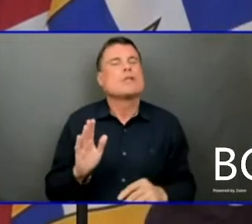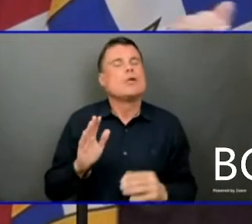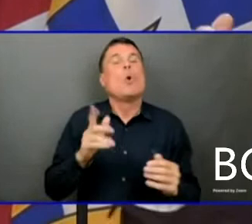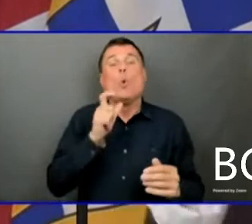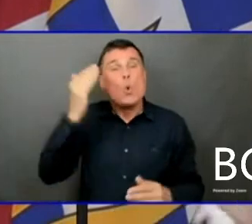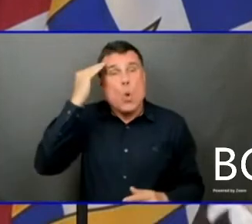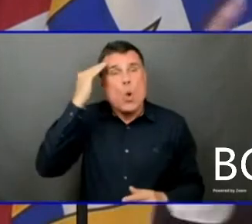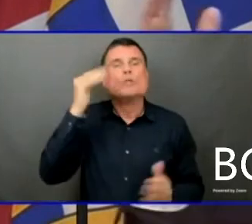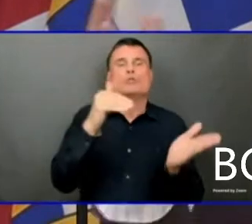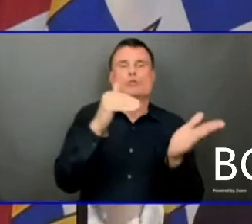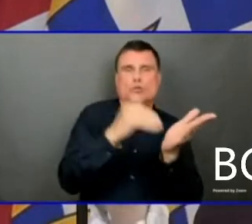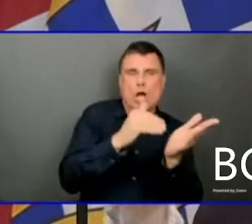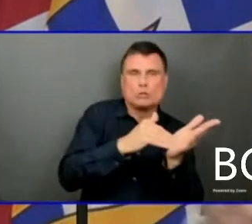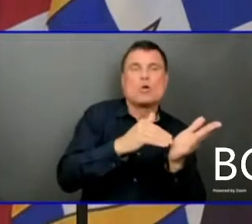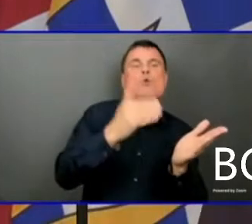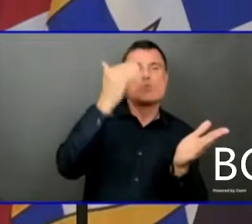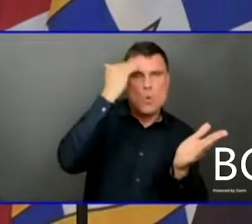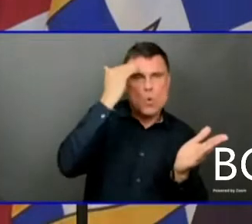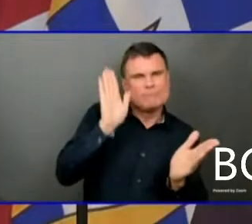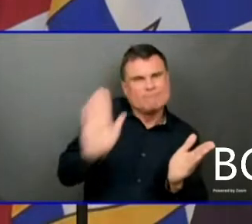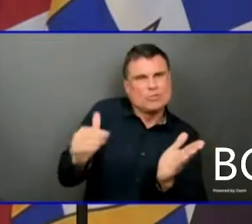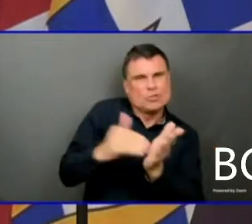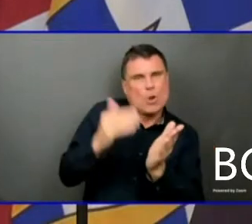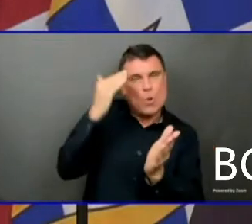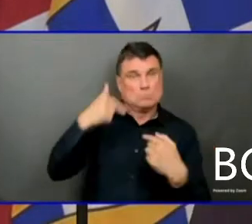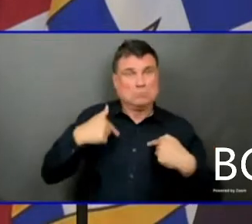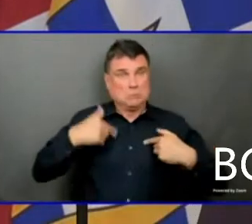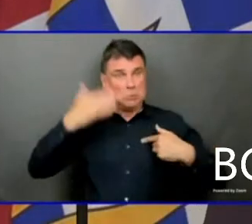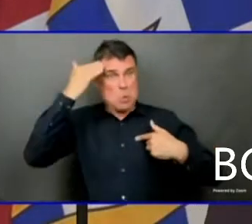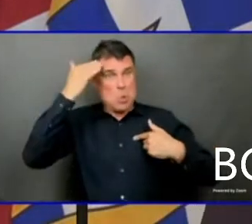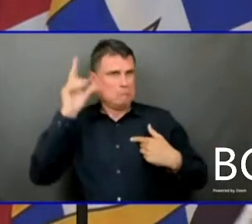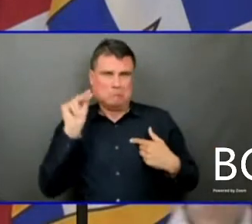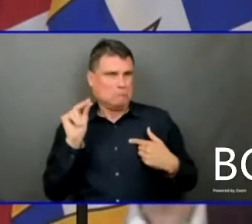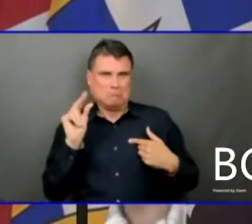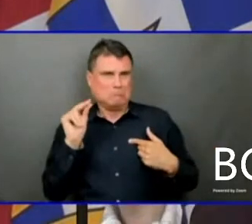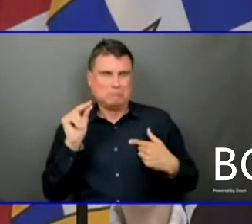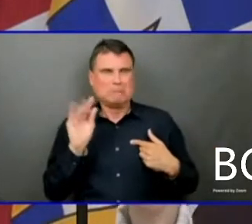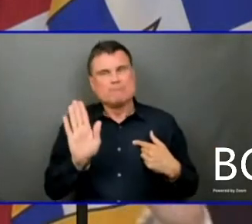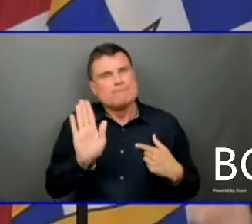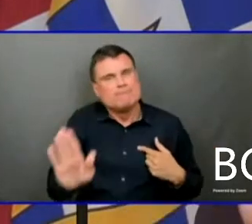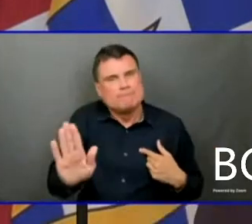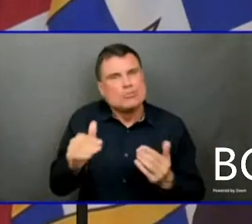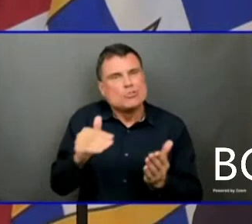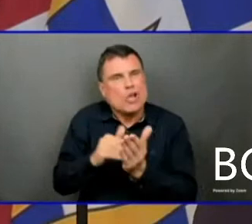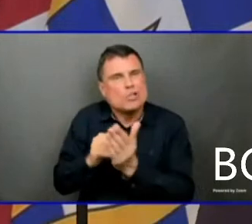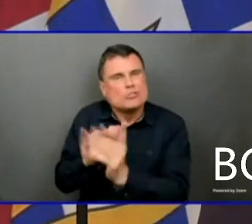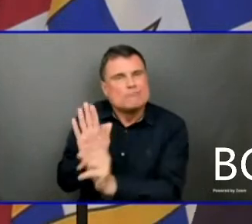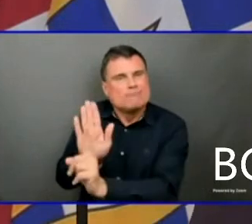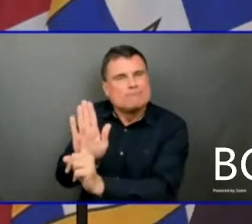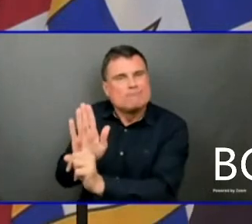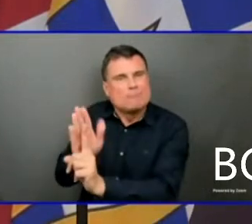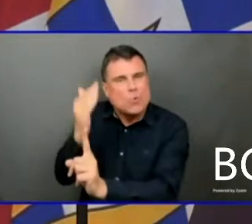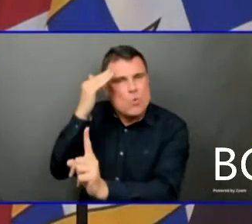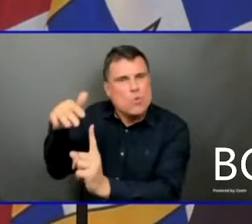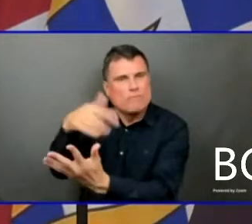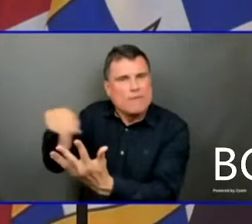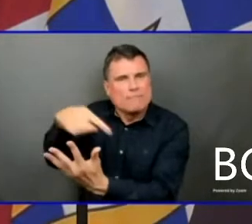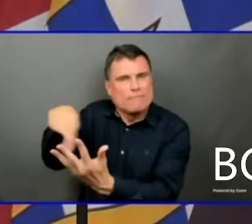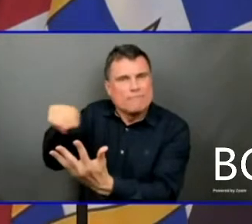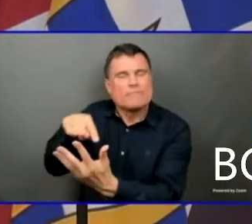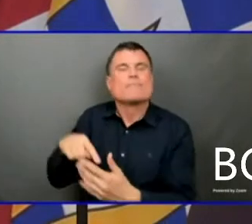例死亡，他们的这个疫苗有没有接种啊？具体的工作人员知道，我不知道，我现在没办法告诉